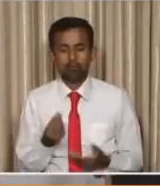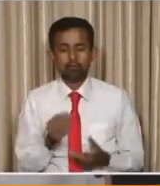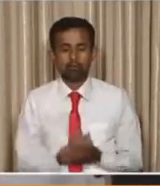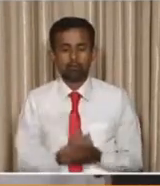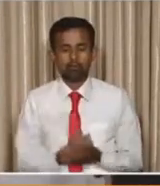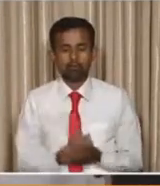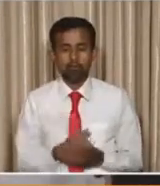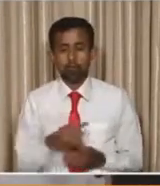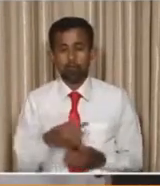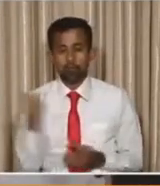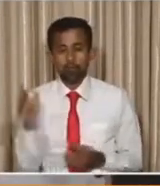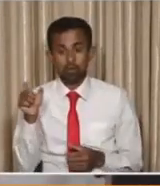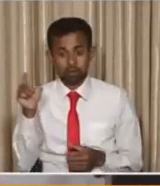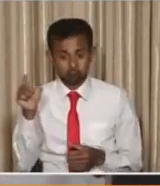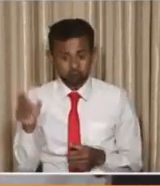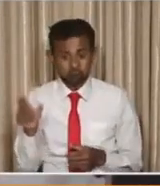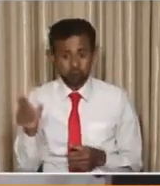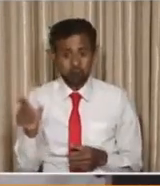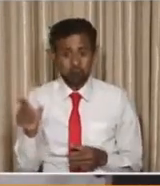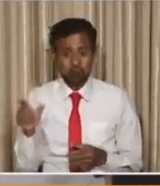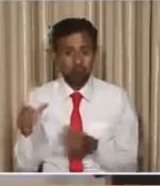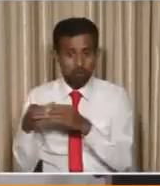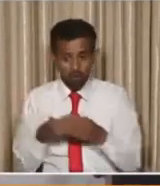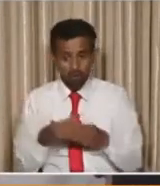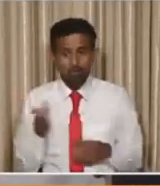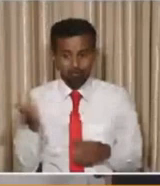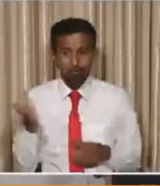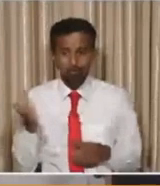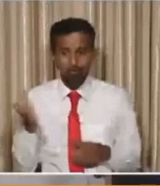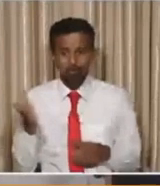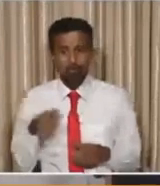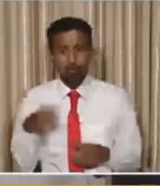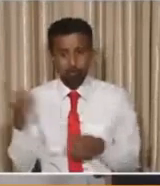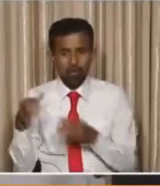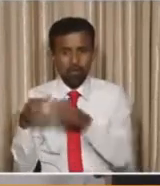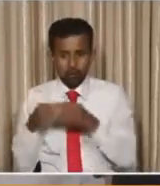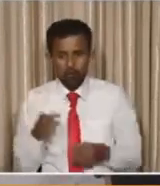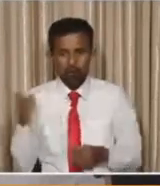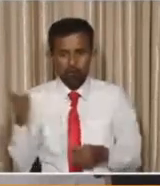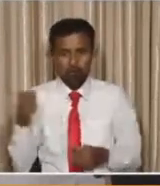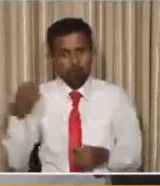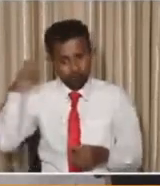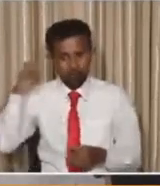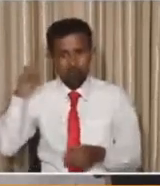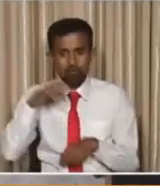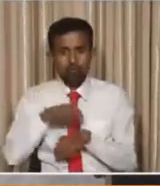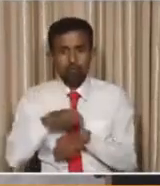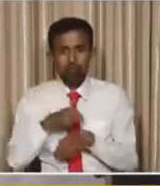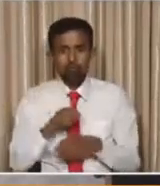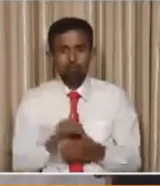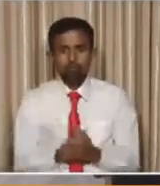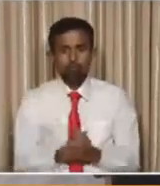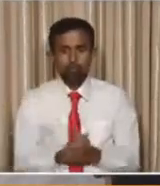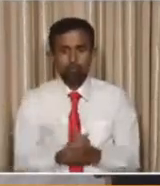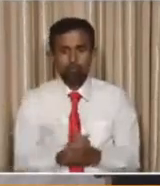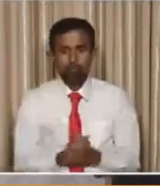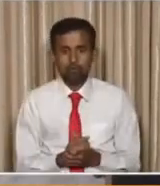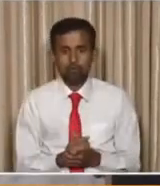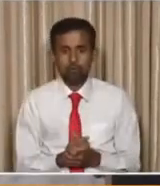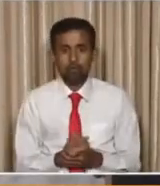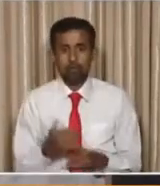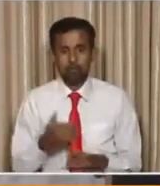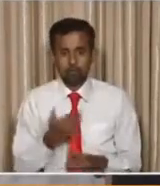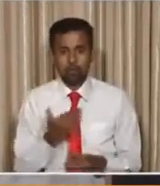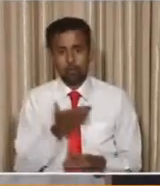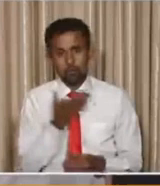වෙන බලවේගයක් හිටියක් තිබුණද මේකට වෙන බලවේගයක් තිබුණද එදා කොහොම හරි මට